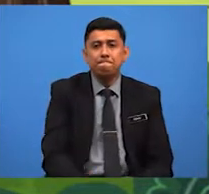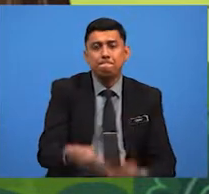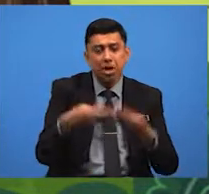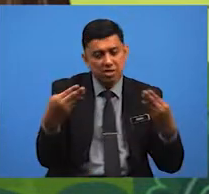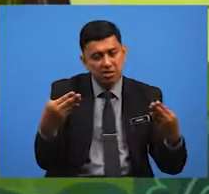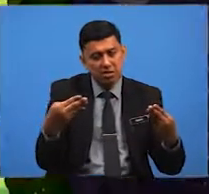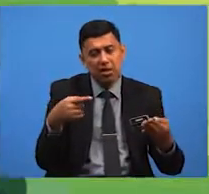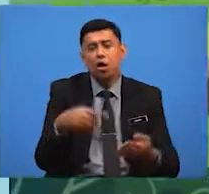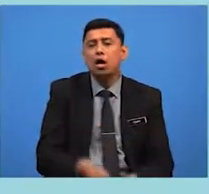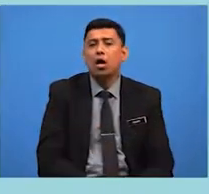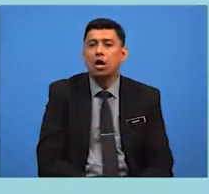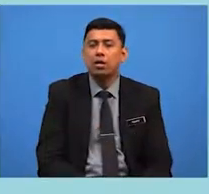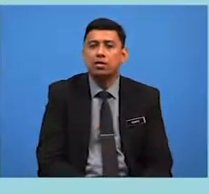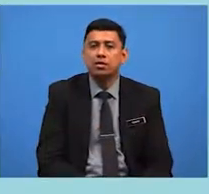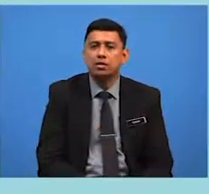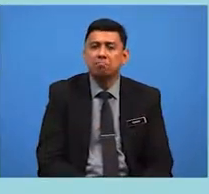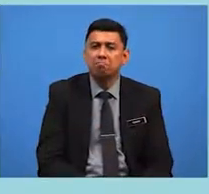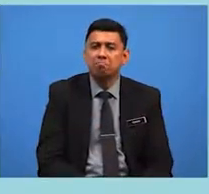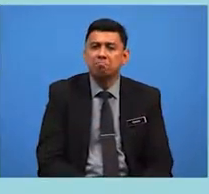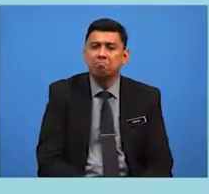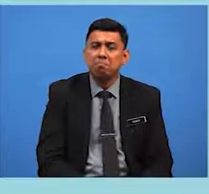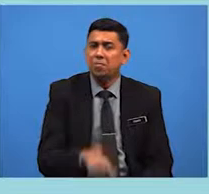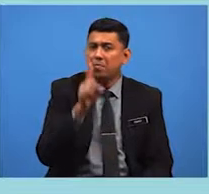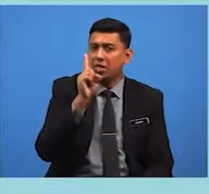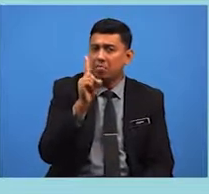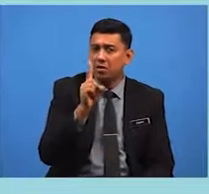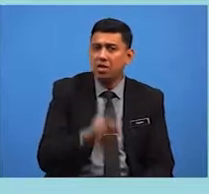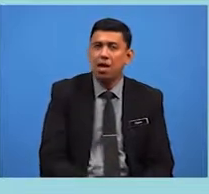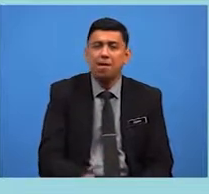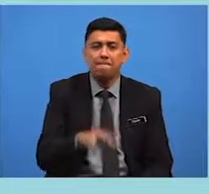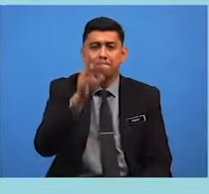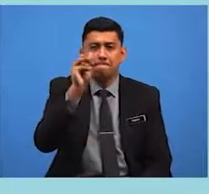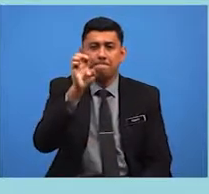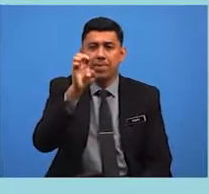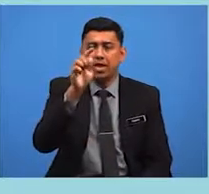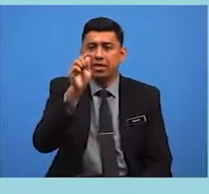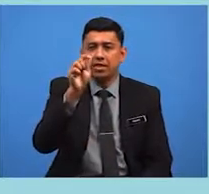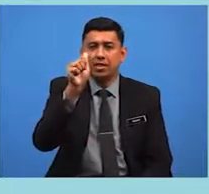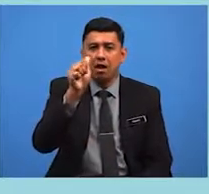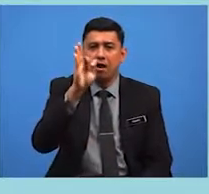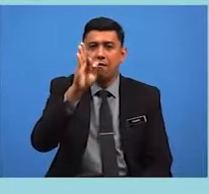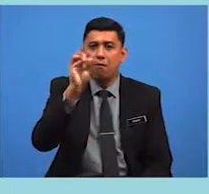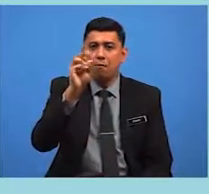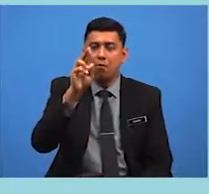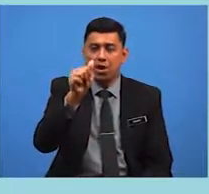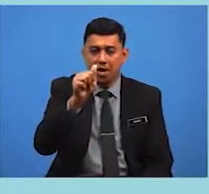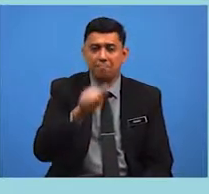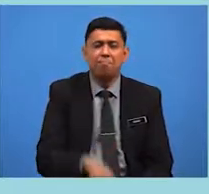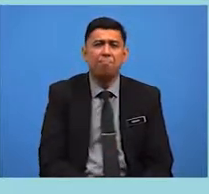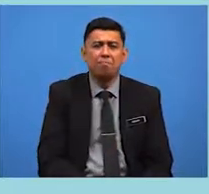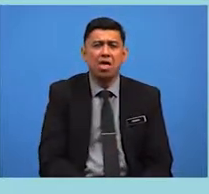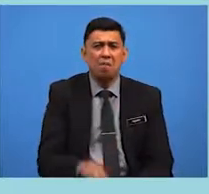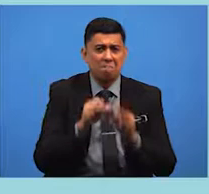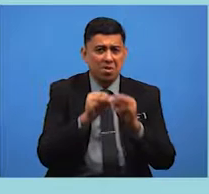sangat indah. Gaya bahasa yang pertama ialah metafora. Murid-murid